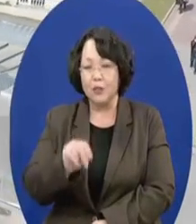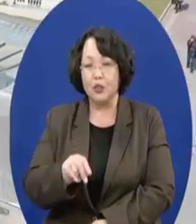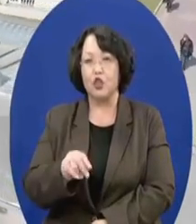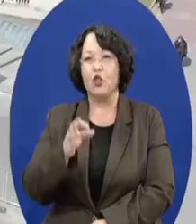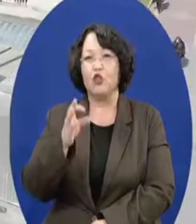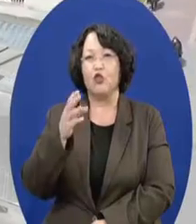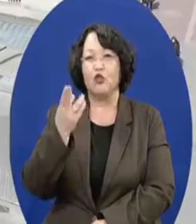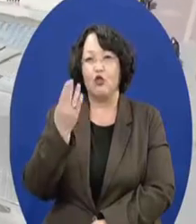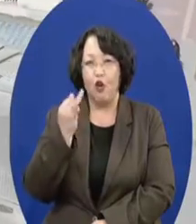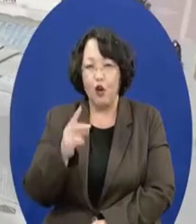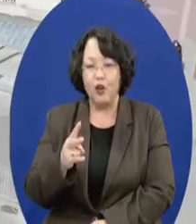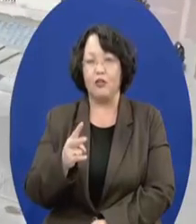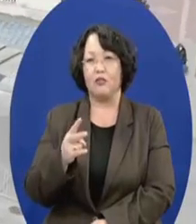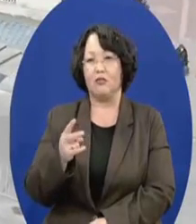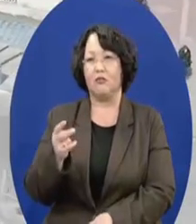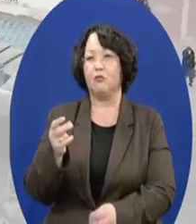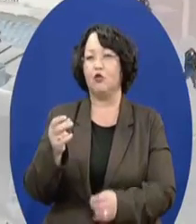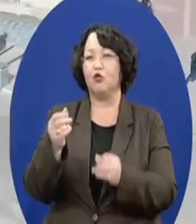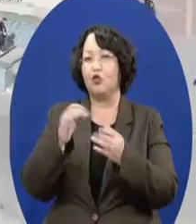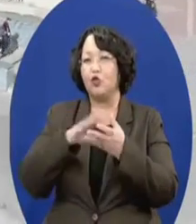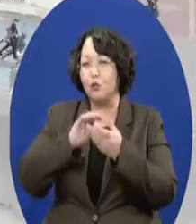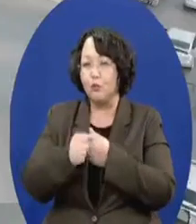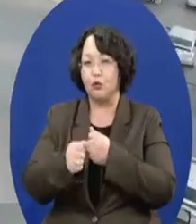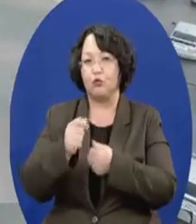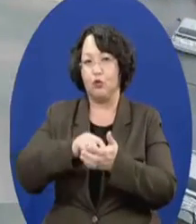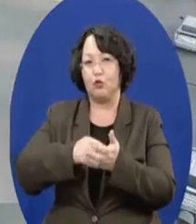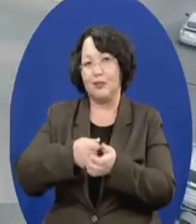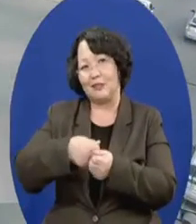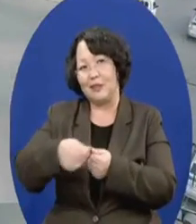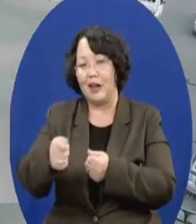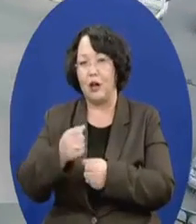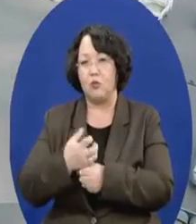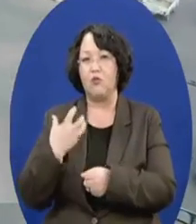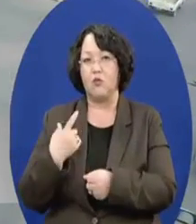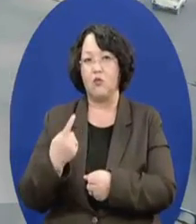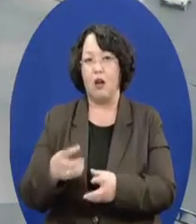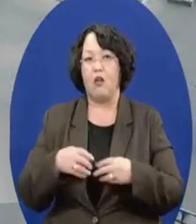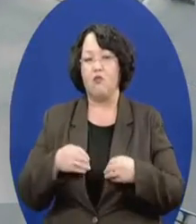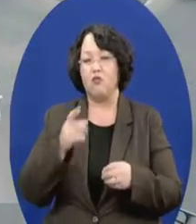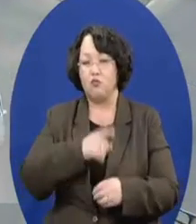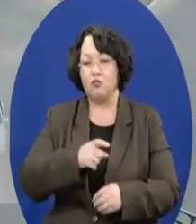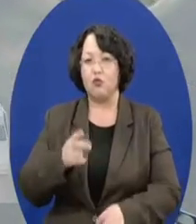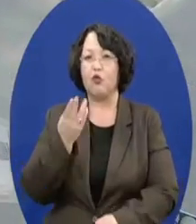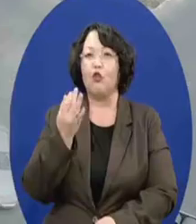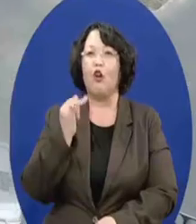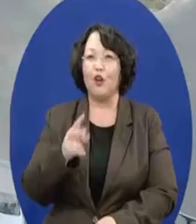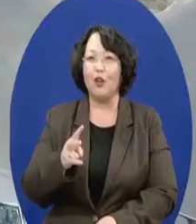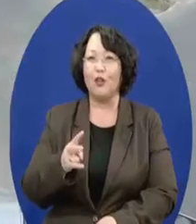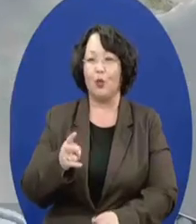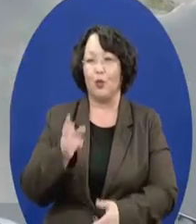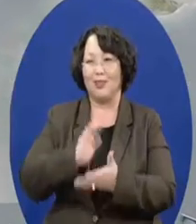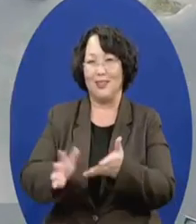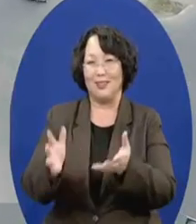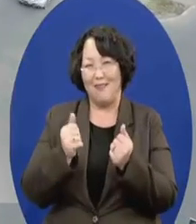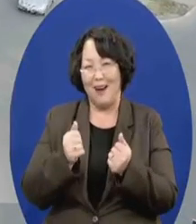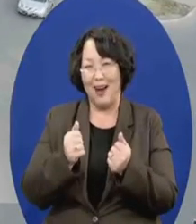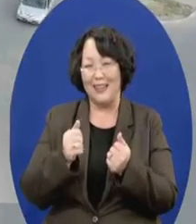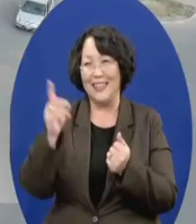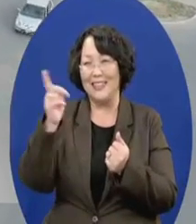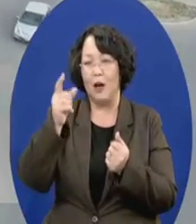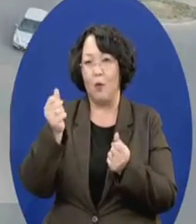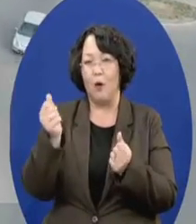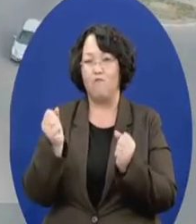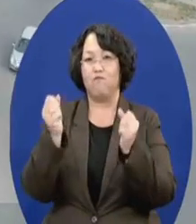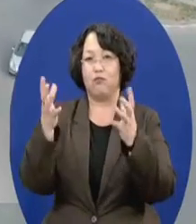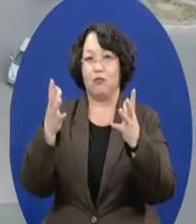төлбөр тооцоонд ашигласан тохиолдолд хариуцлага хүлээх зохицуулалттай байна. Хүмүүс койнуудын арилжаанд оролцсоноор хэзээ нэгэн цагт мөнгөө